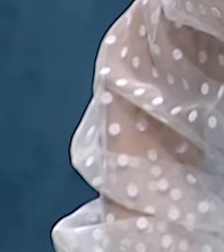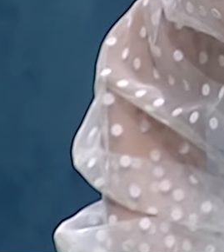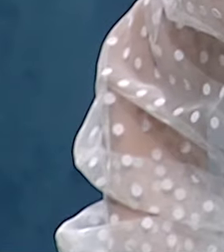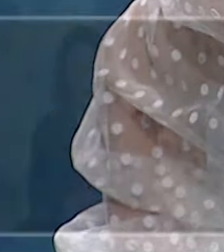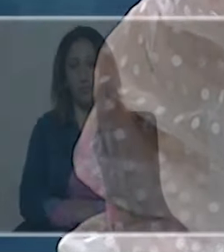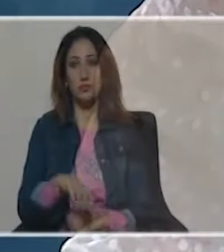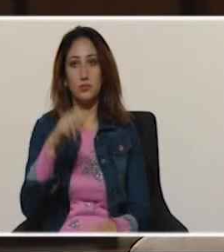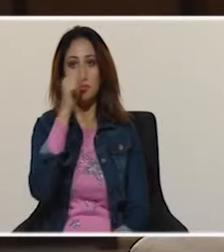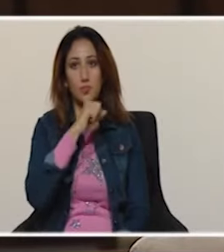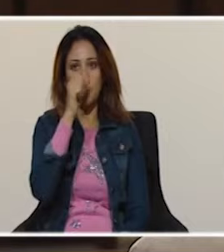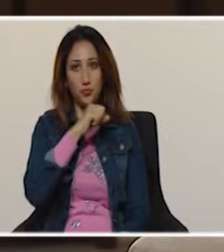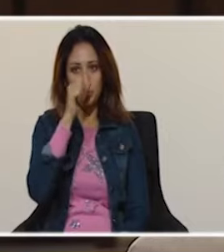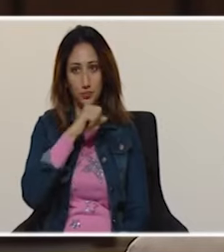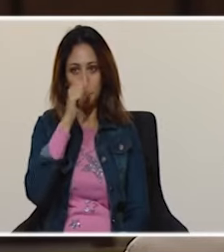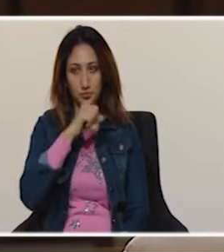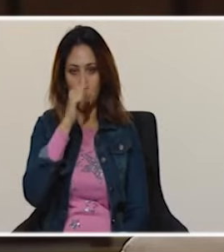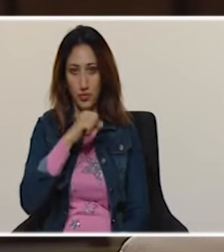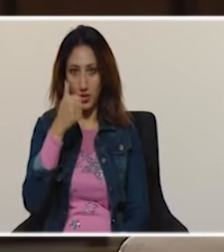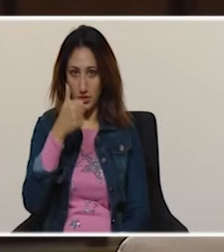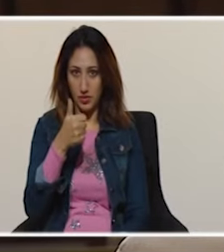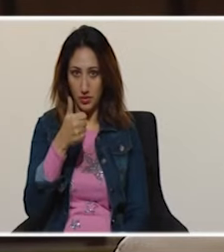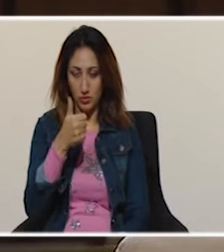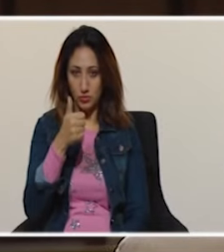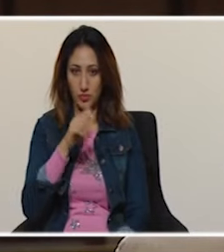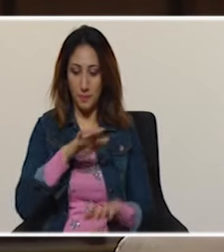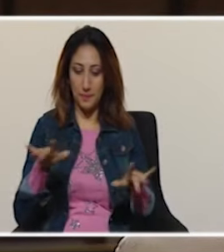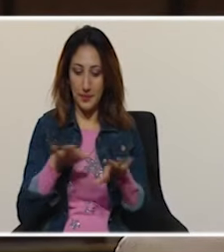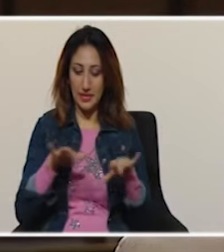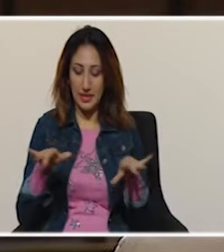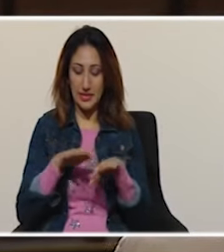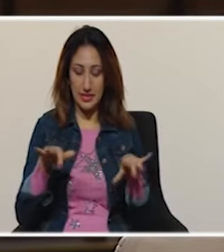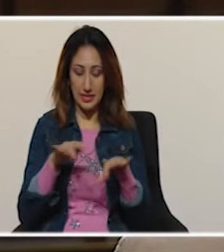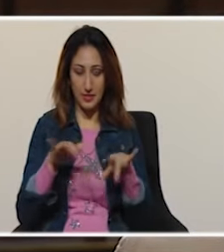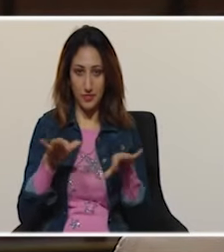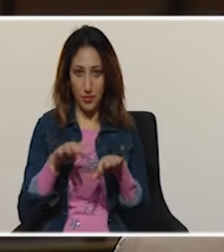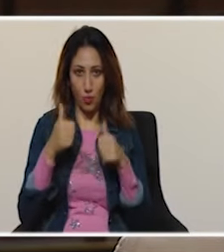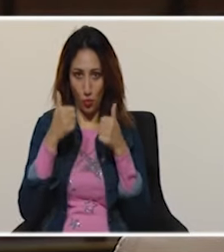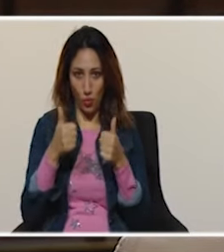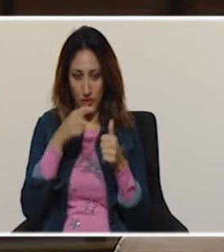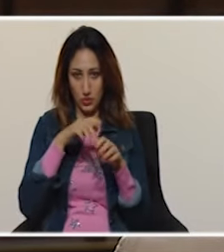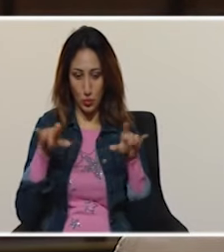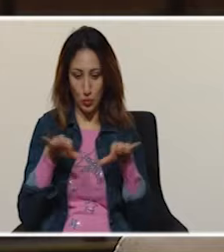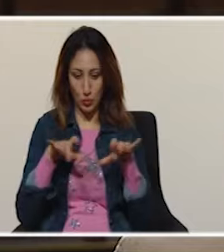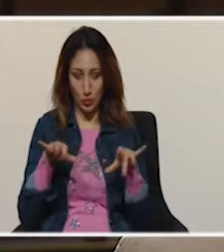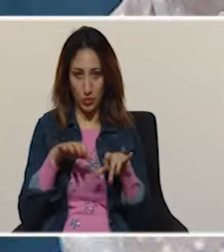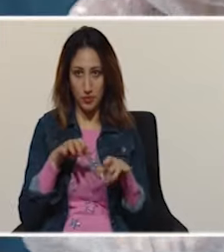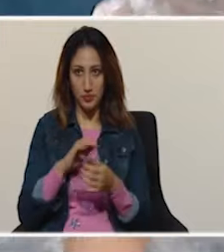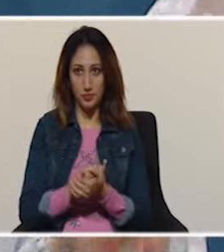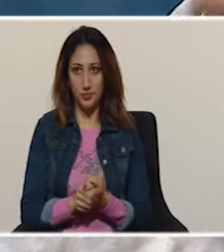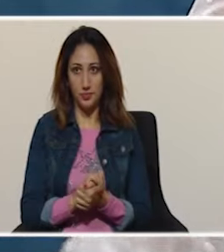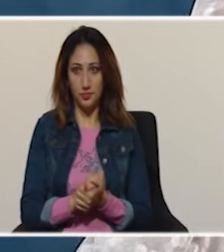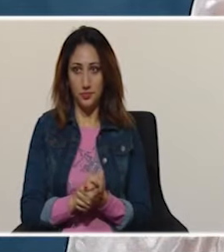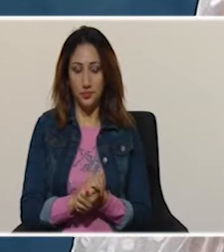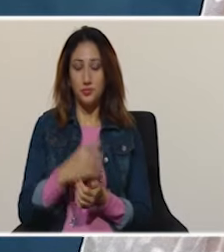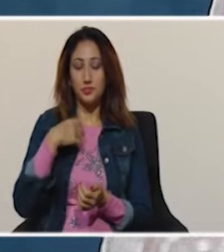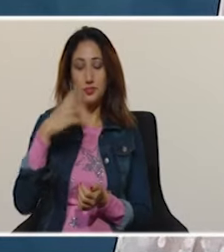مش بتغني حلو كمان، انا عرفت كمان انك انت بتعزفي كويس على الاورج وعلى البيانو. انا من كتر ما انا